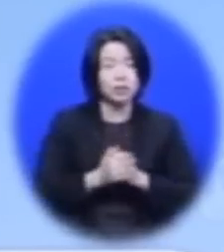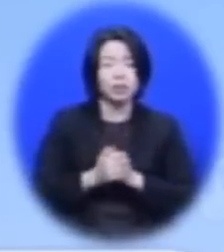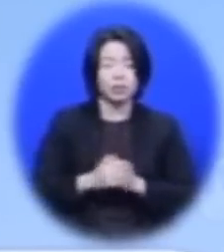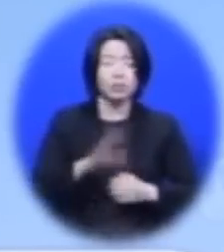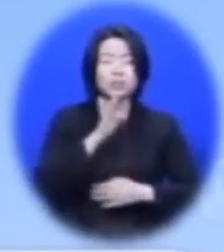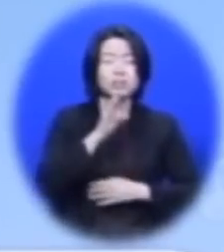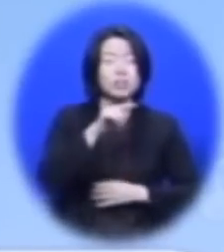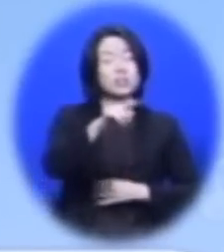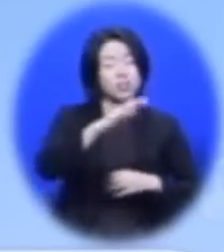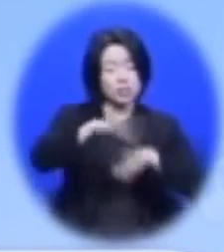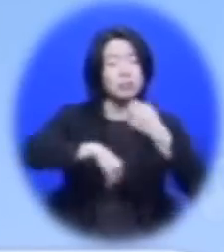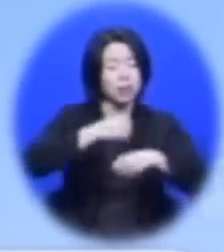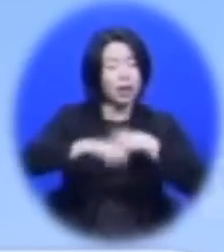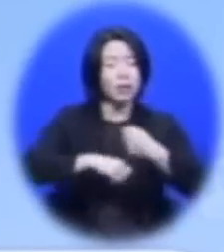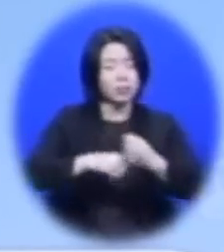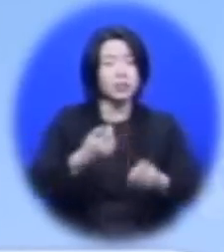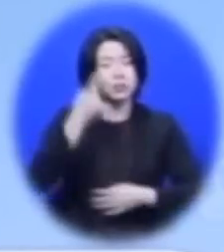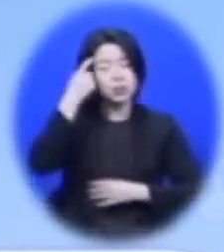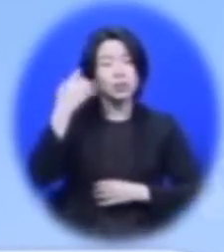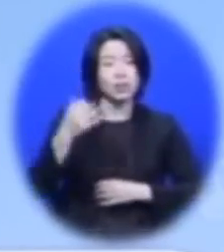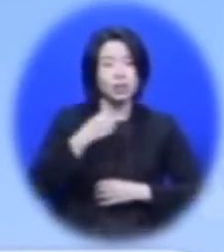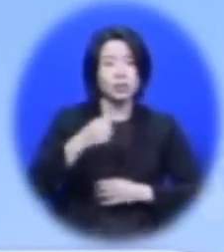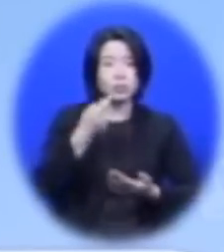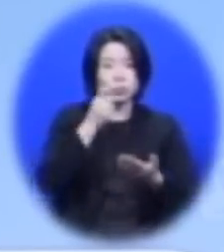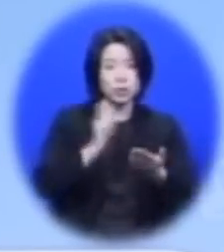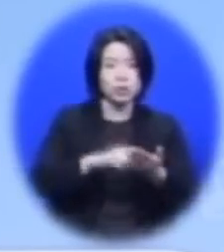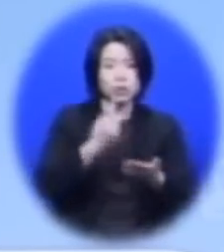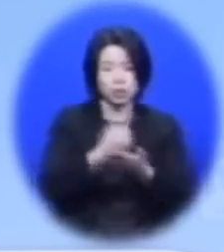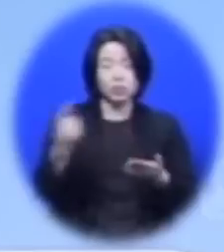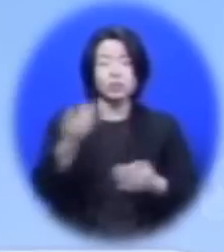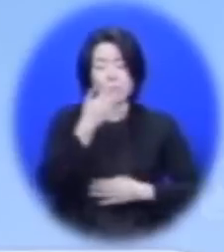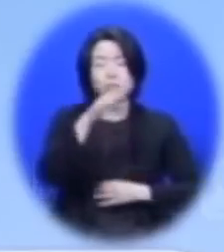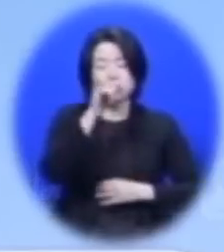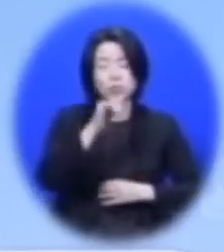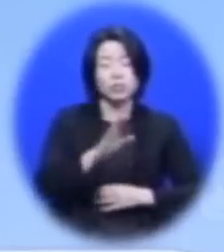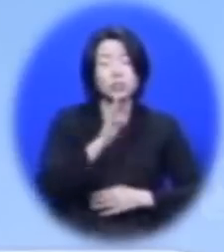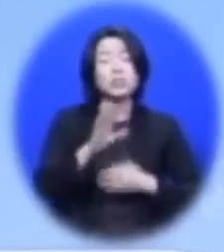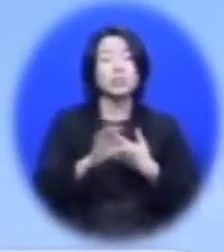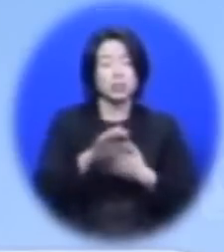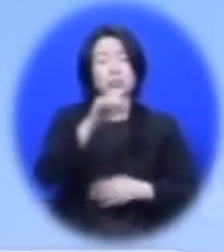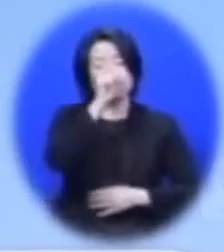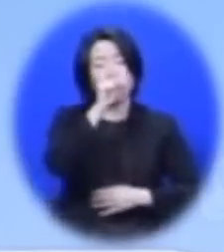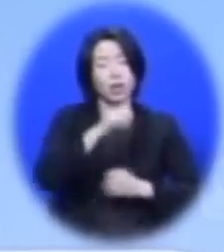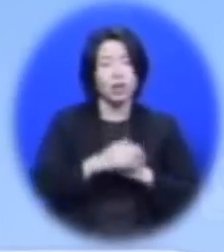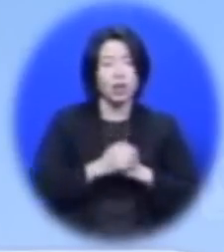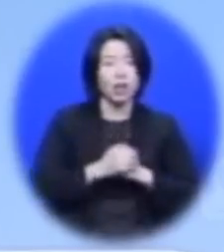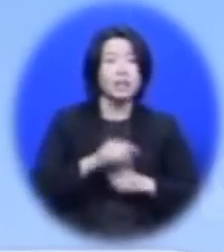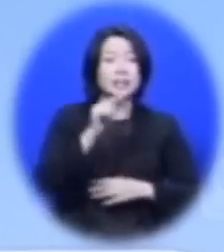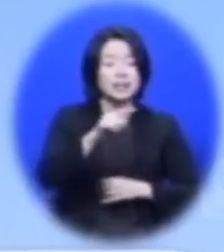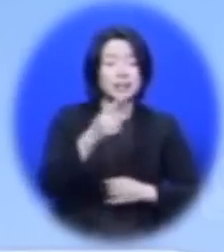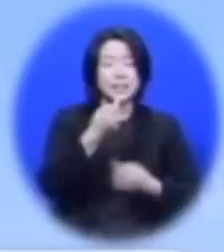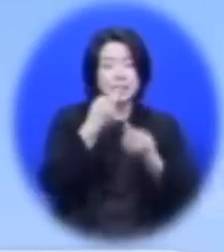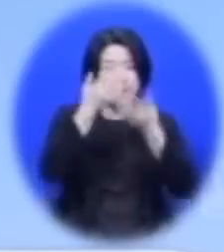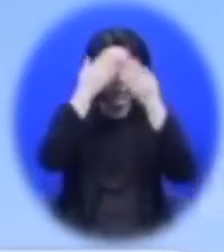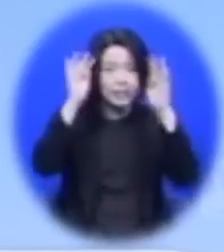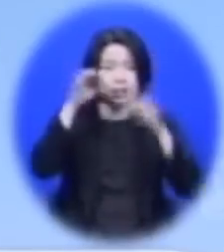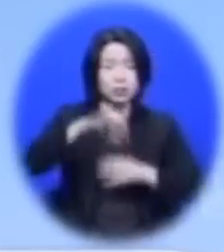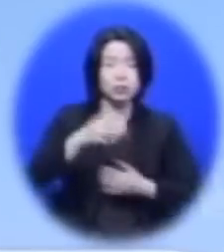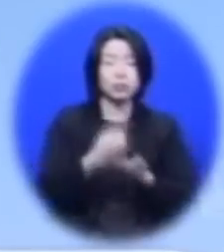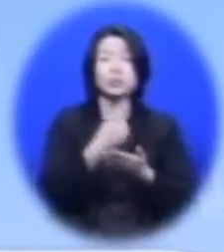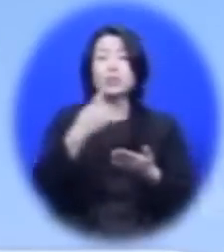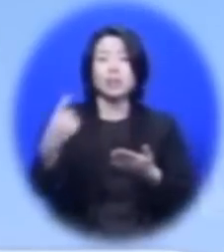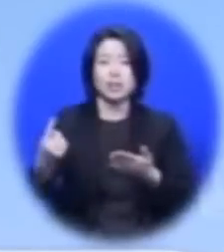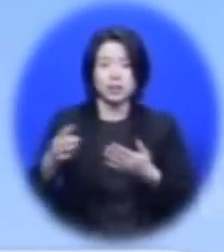내 마음대로 생각하고 쉽게 떠날 수도 있겠지. 그렇다면 좋아. 내가 인도를 떠난다면 나도